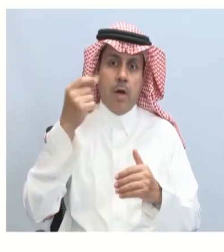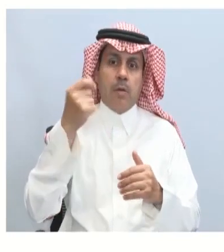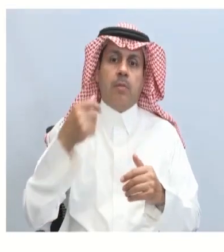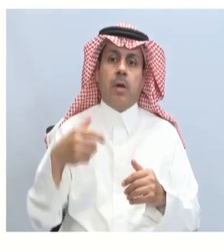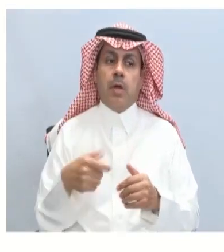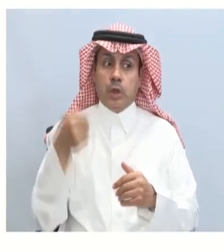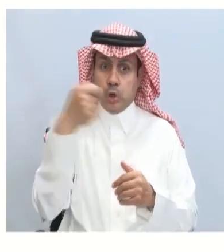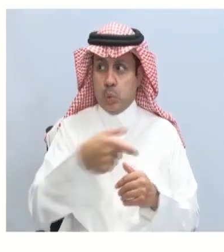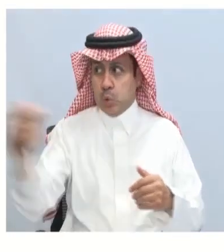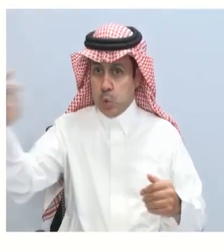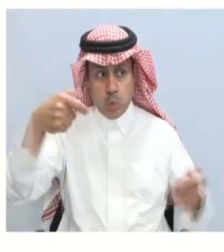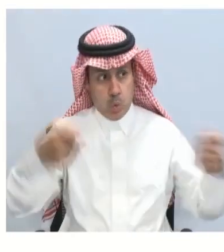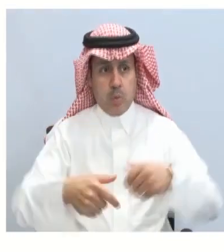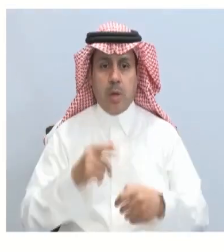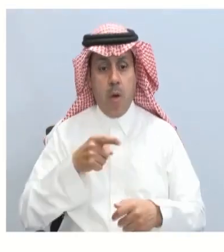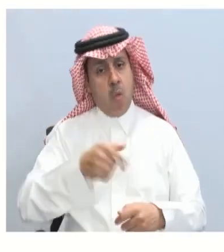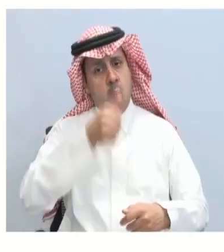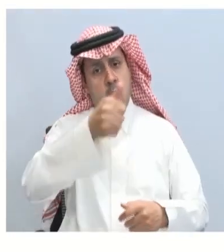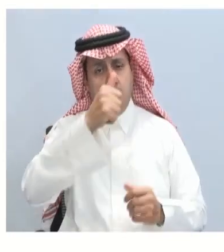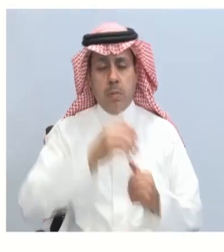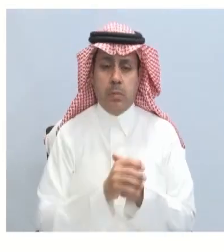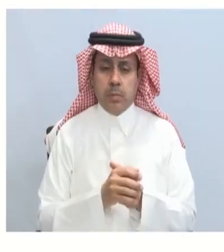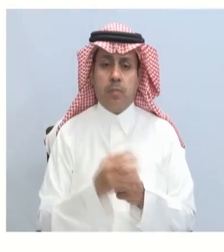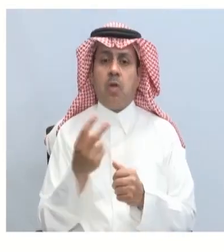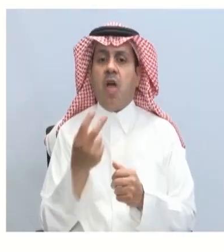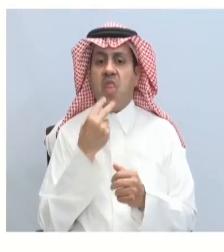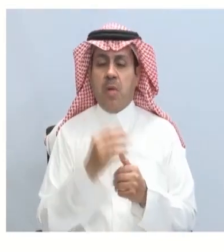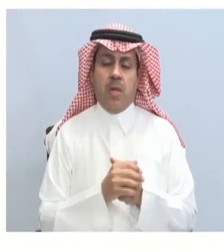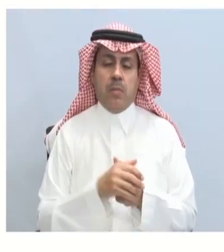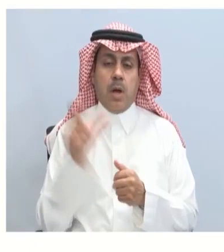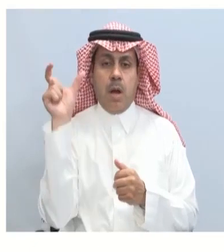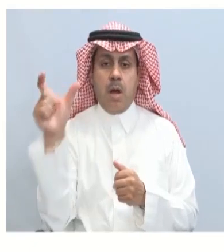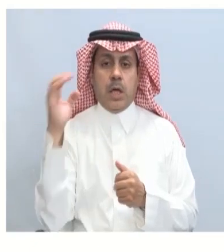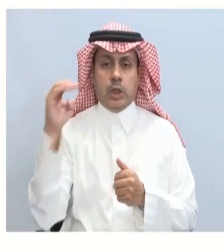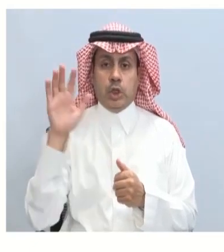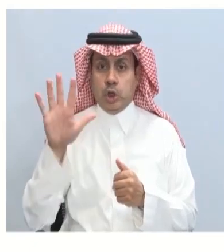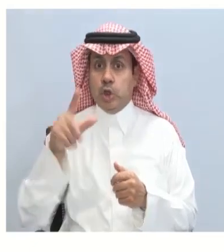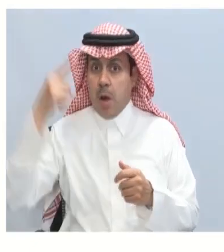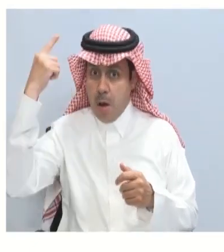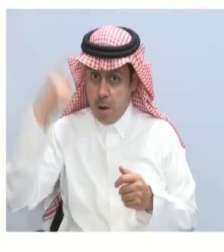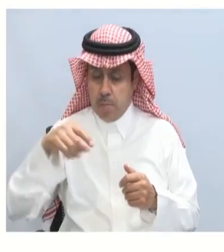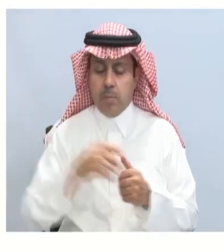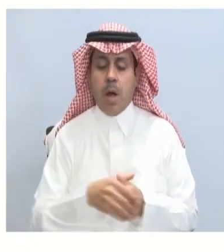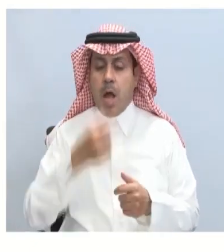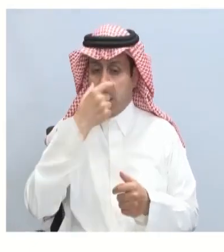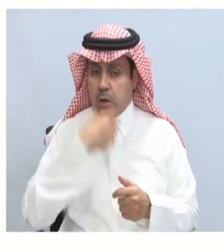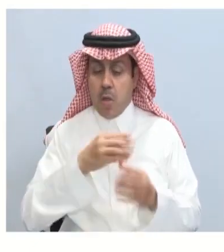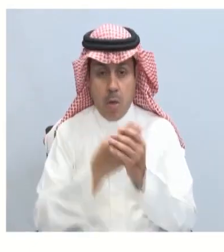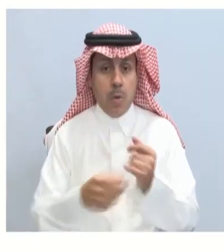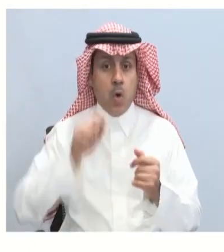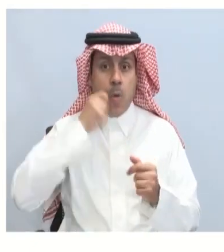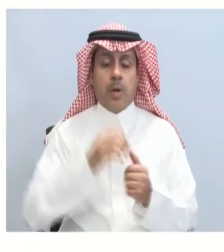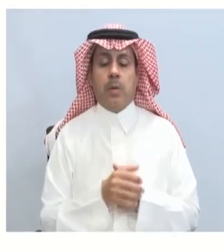رغبه المشتري لشرائها وهنا الدليل النجش حرام وحديث عبد الله بن عمر رضي الله